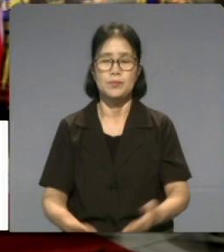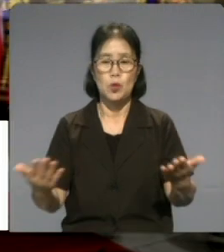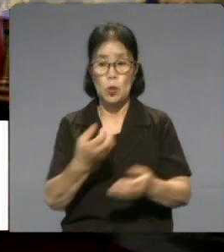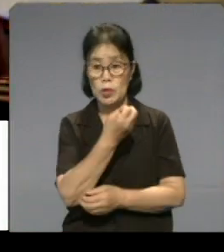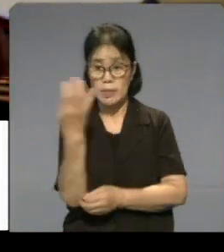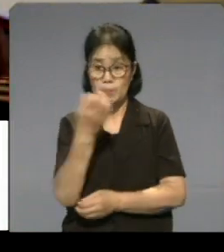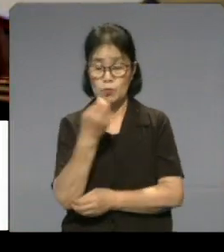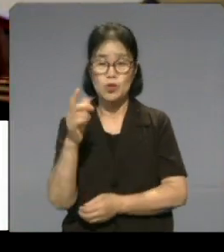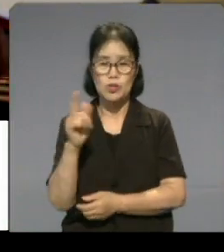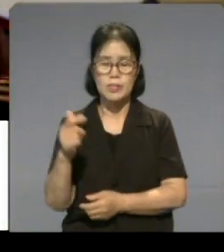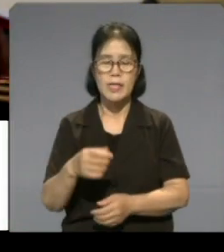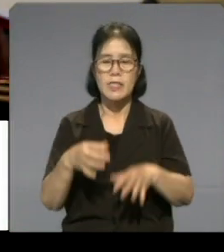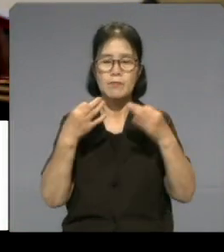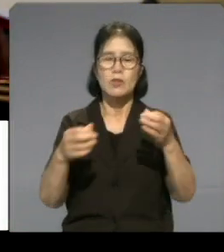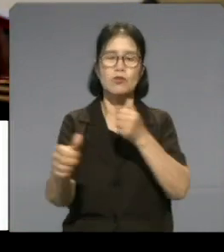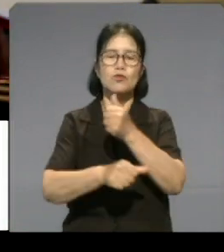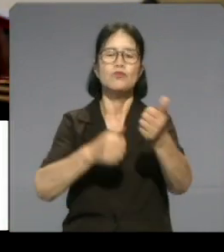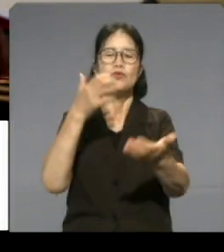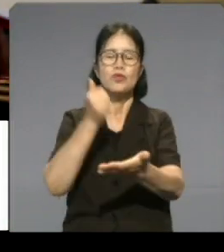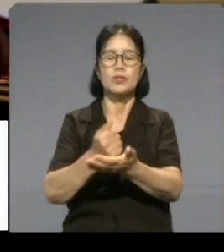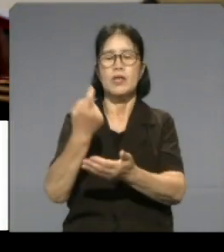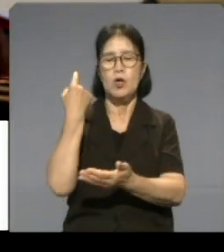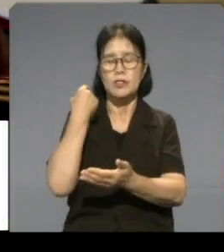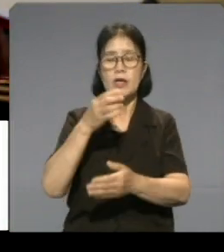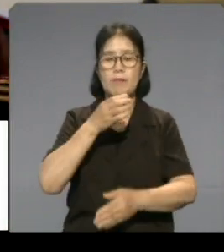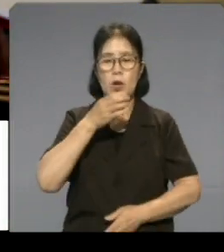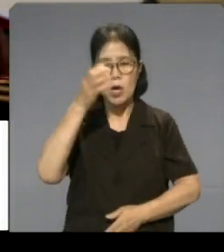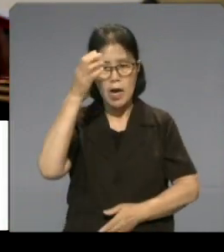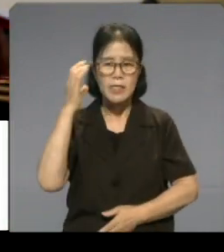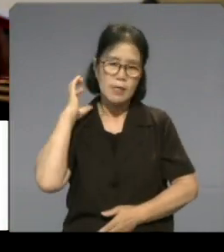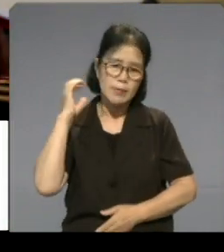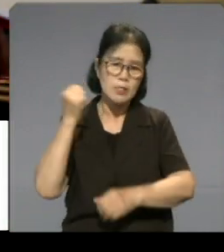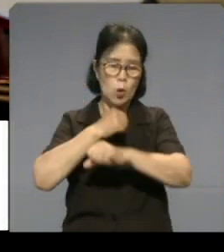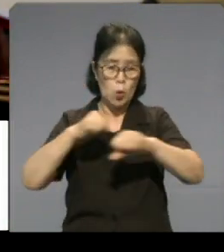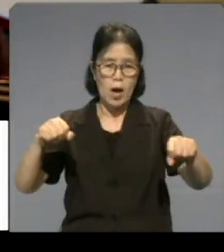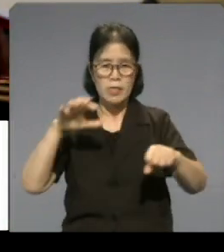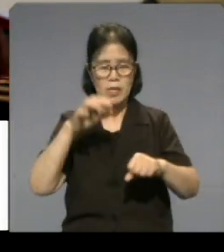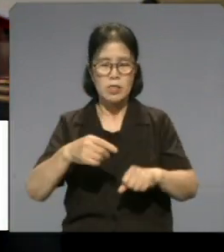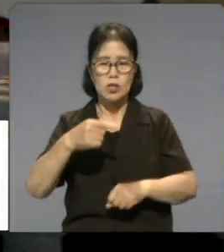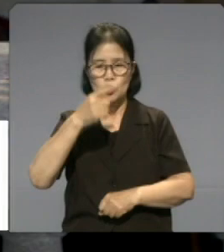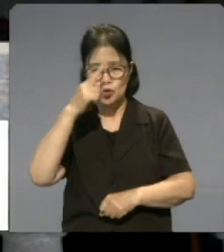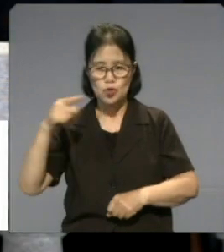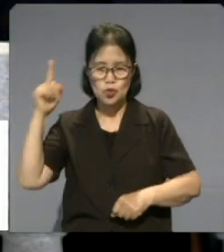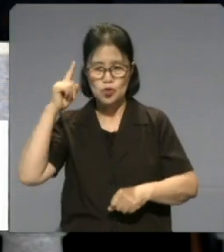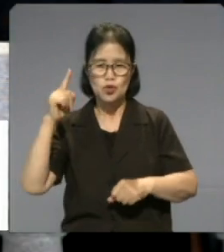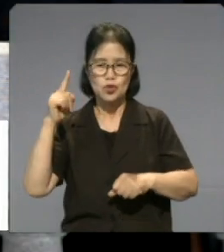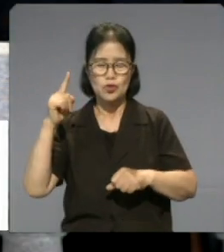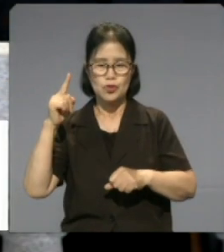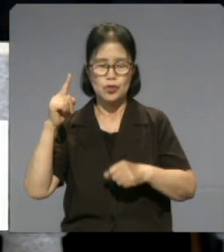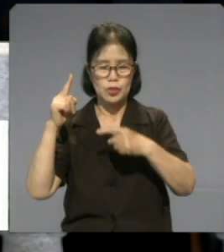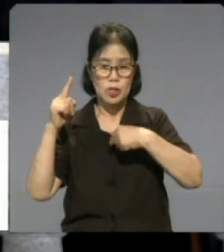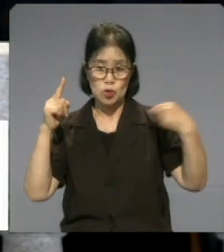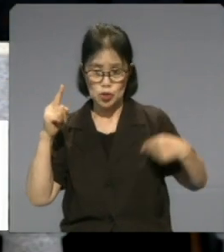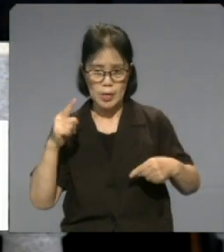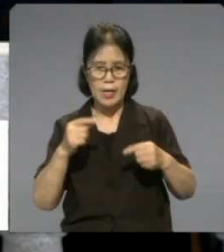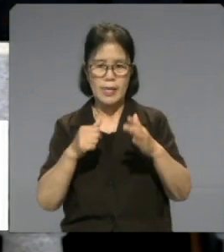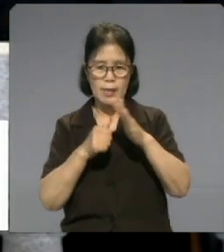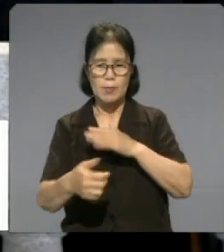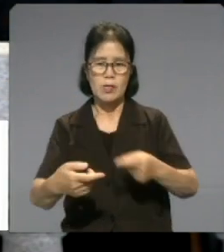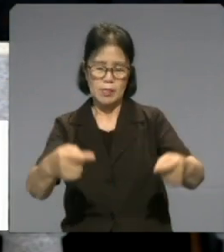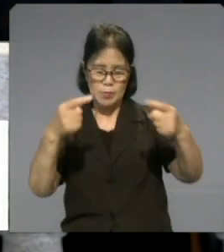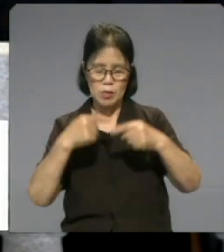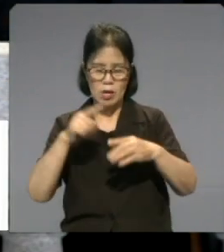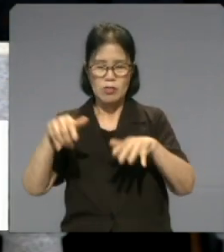노동신문 등에 따르면 김정은 국무위원장은 어제 평양 김일성 광장에서 중국 러시아 대표단이 참석한 가운데 열병식을